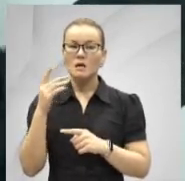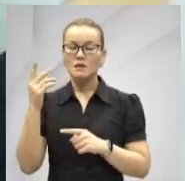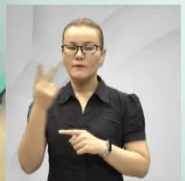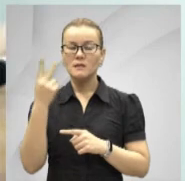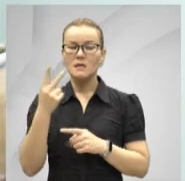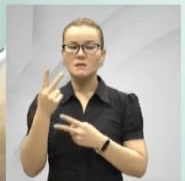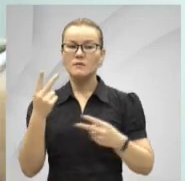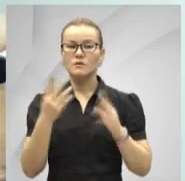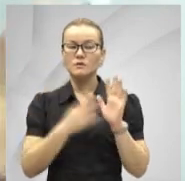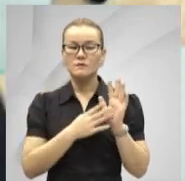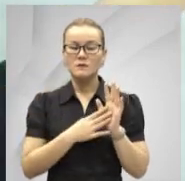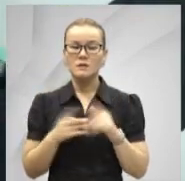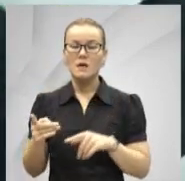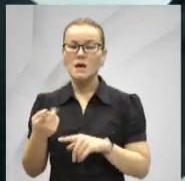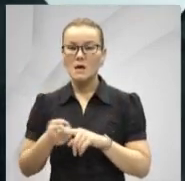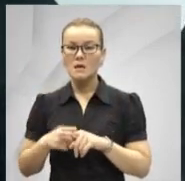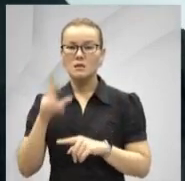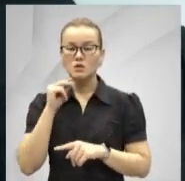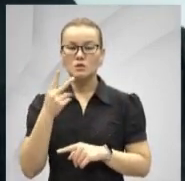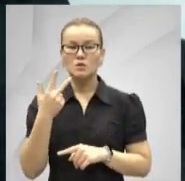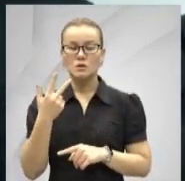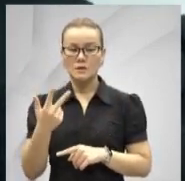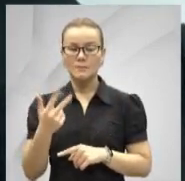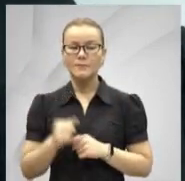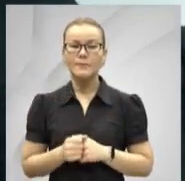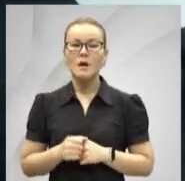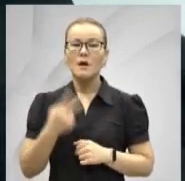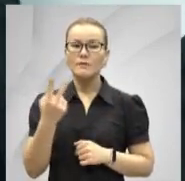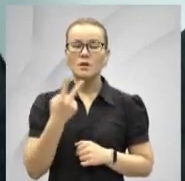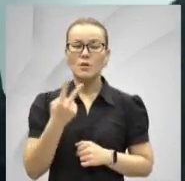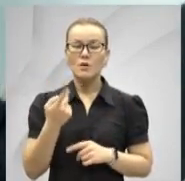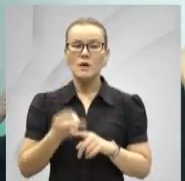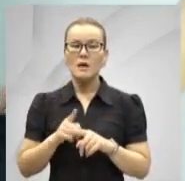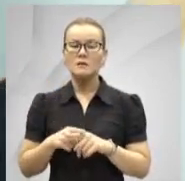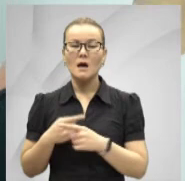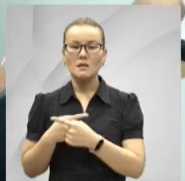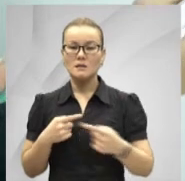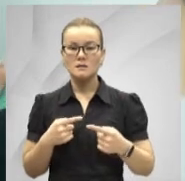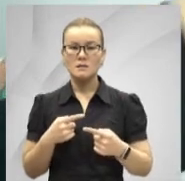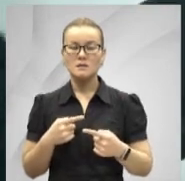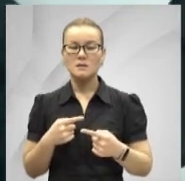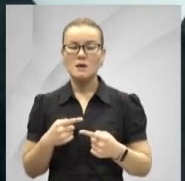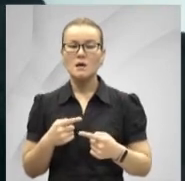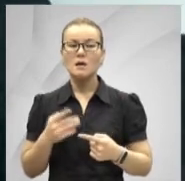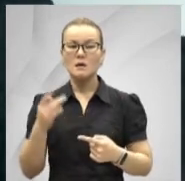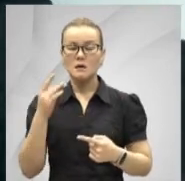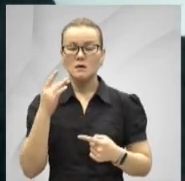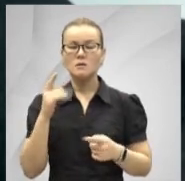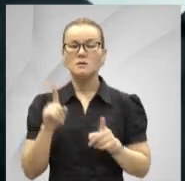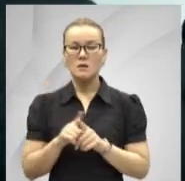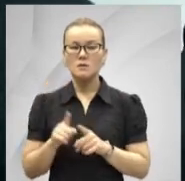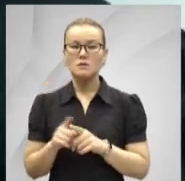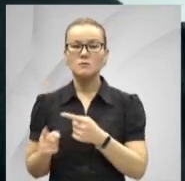Ну, это число 3. Второе число – отрицательное, тоже которое в квадрате